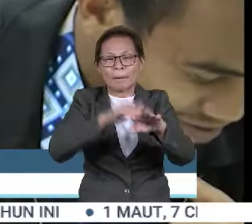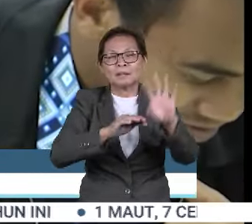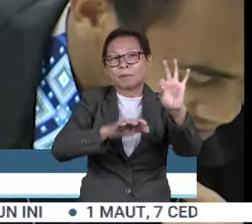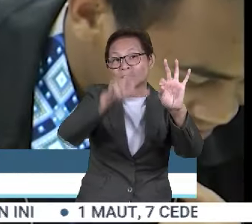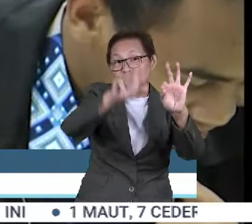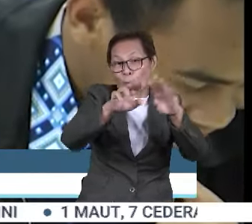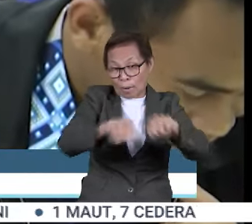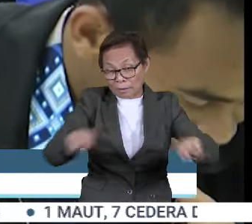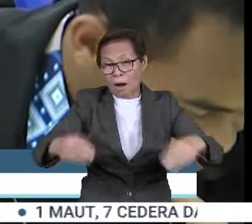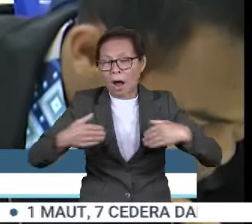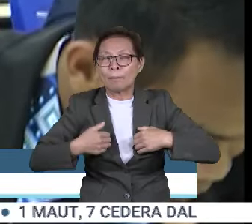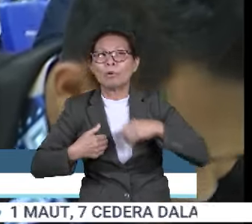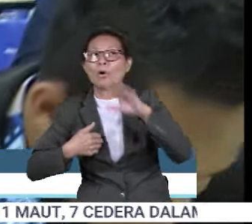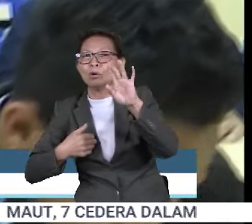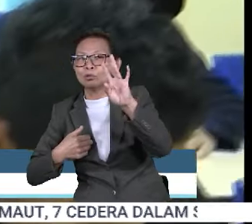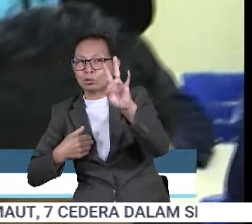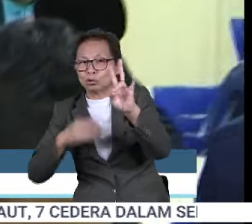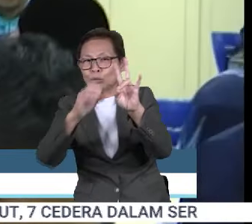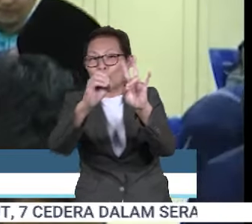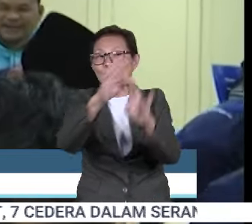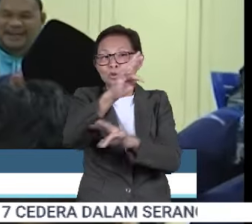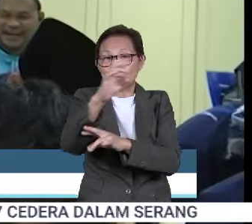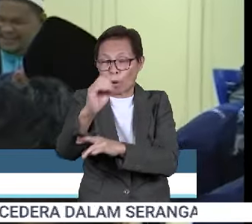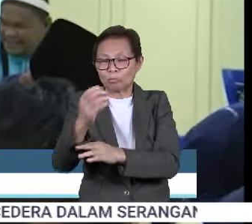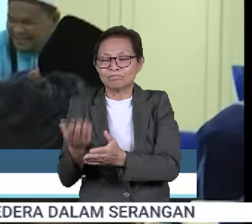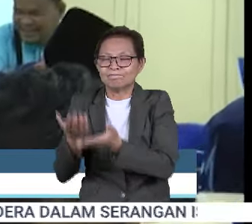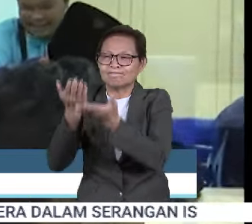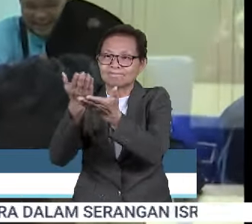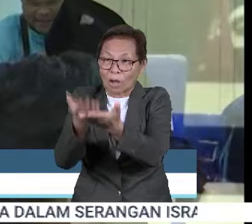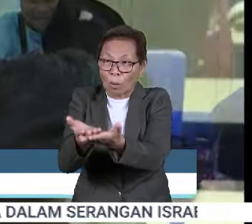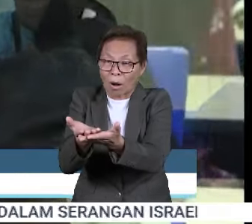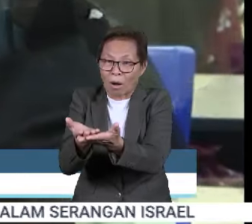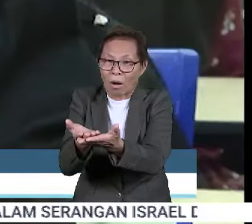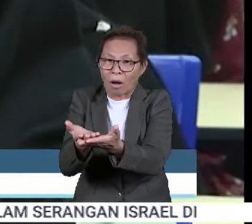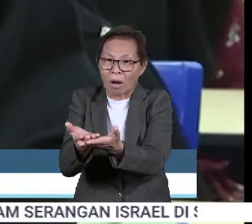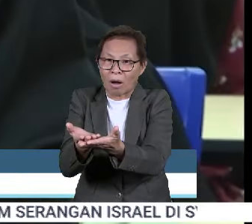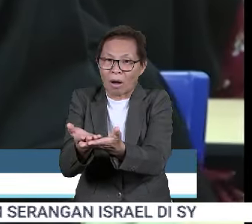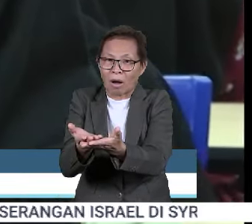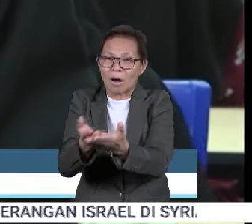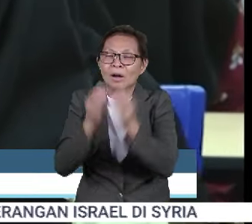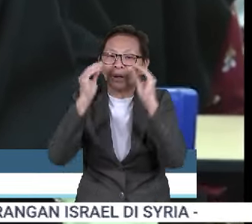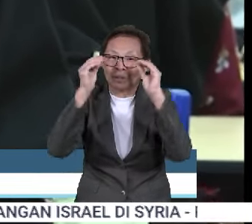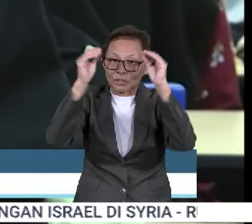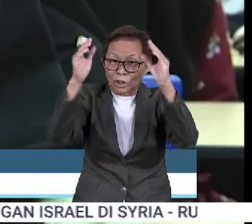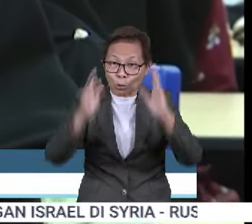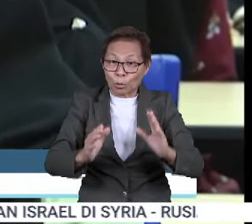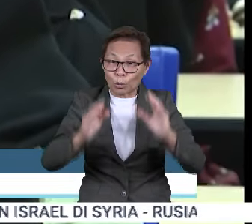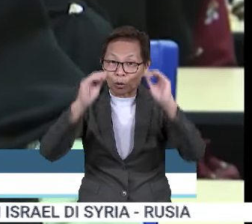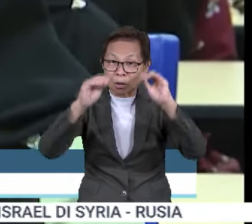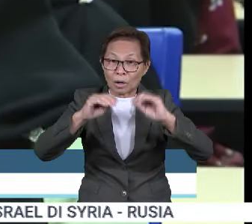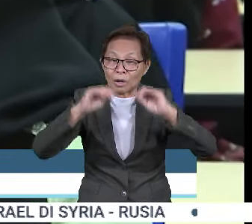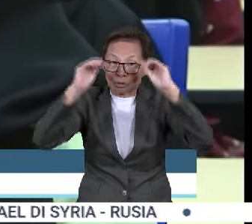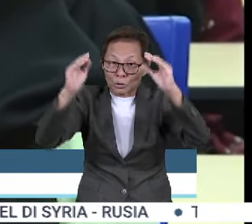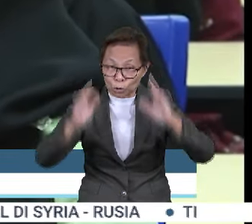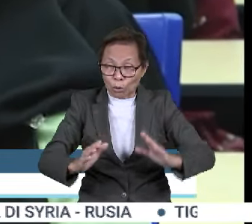ini, seramai 70 orangnya kita tawarkan sebagai pendakwah yang bertugas mengendalikan